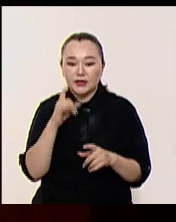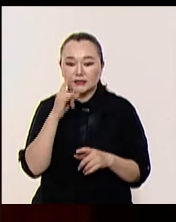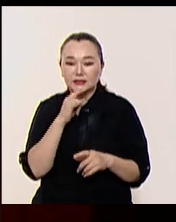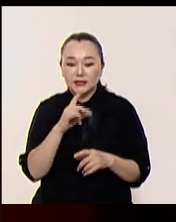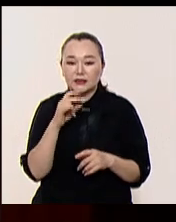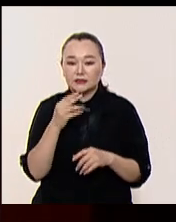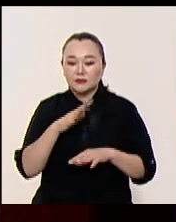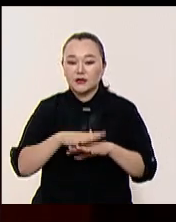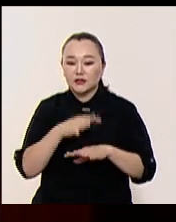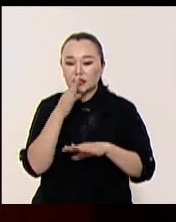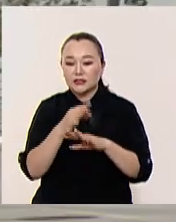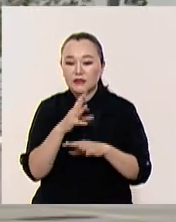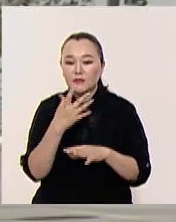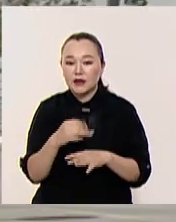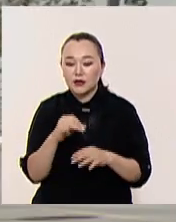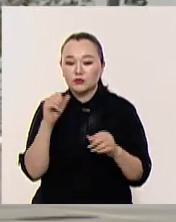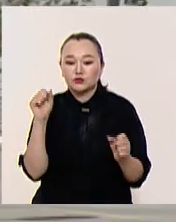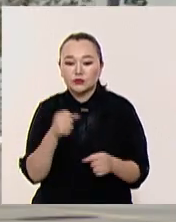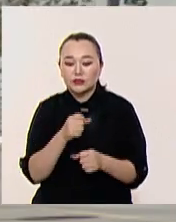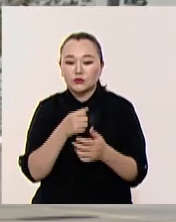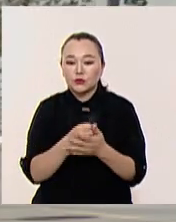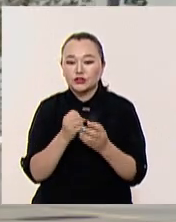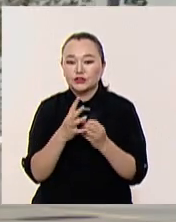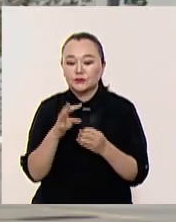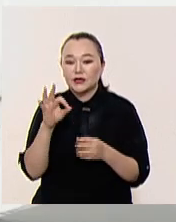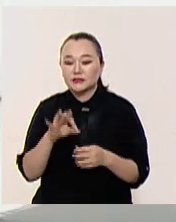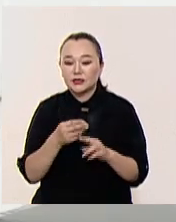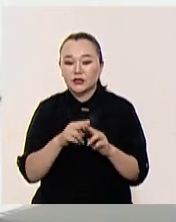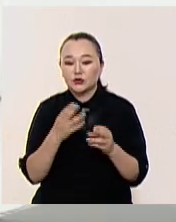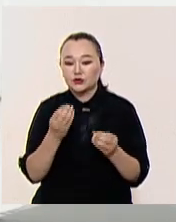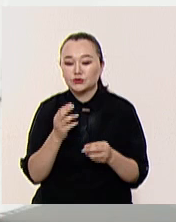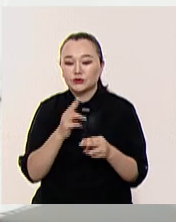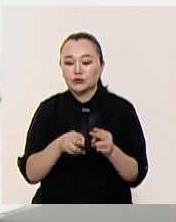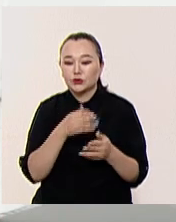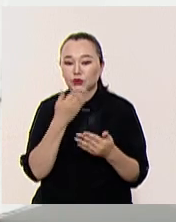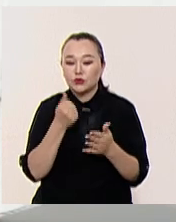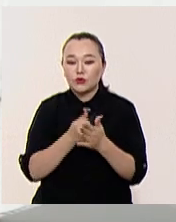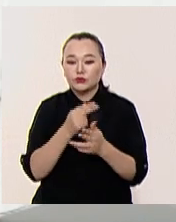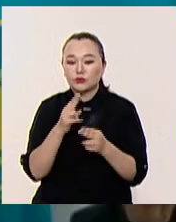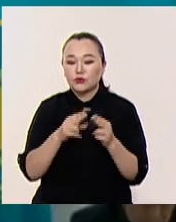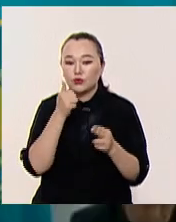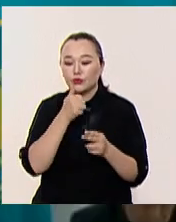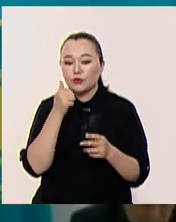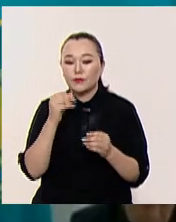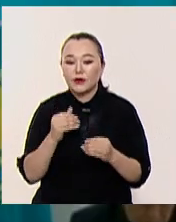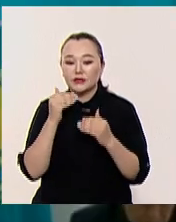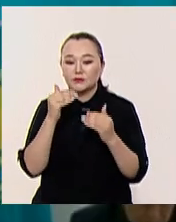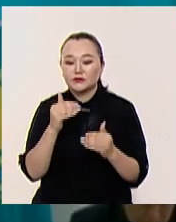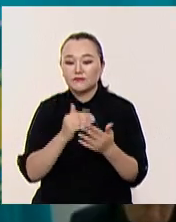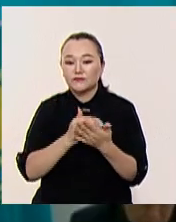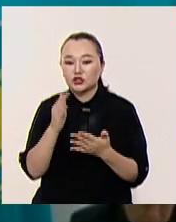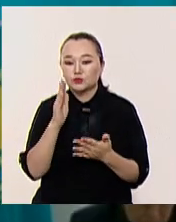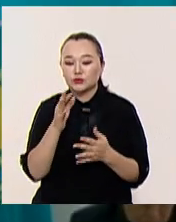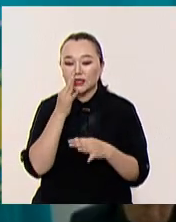Нацбанк отмечает, что в мае инфляция ускорилась до 14%, и это еще не предел. К концу года показатели поднимутся выше,